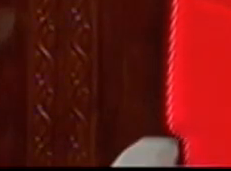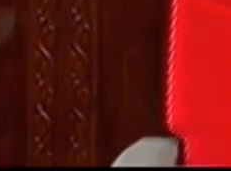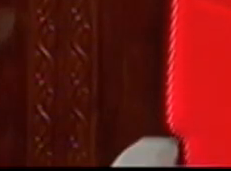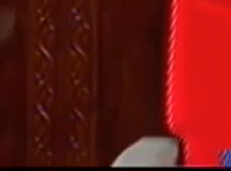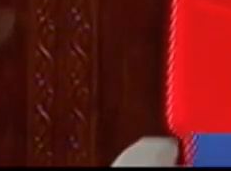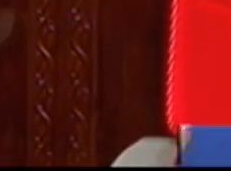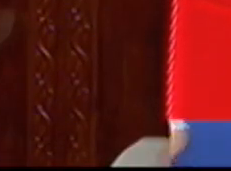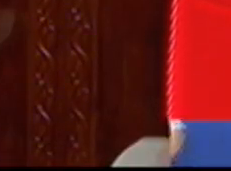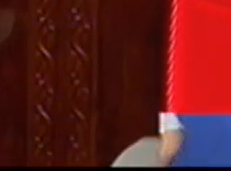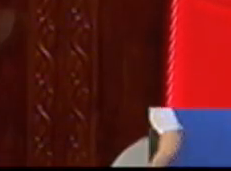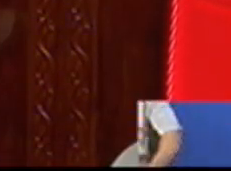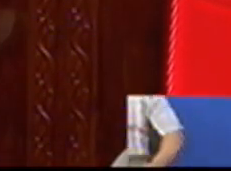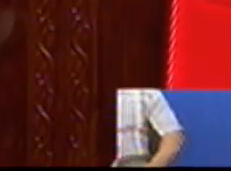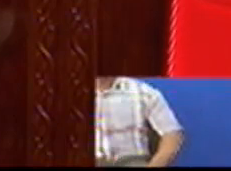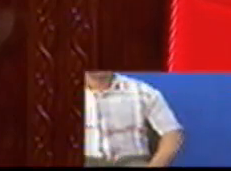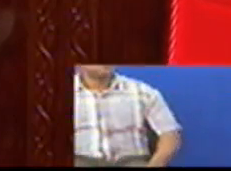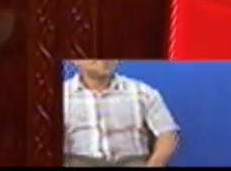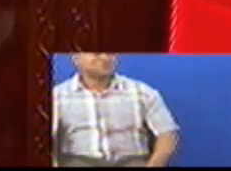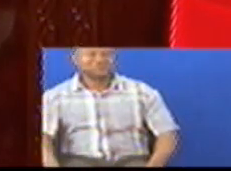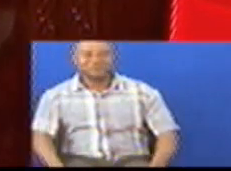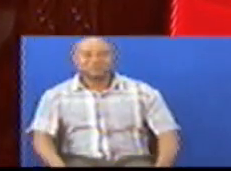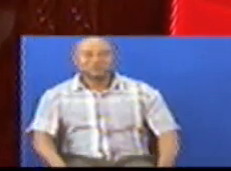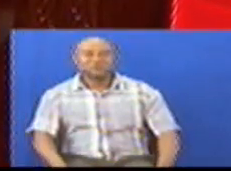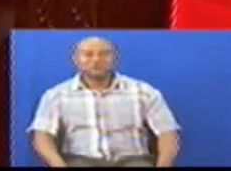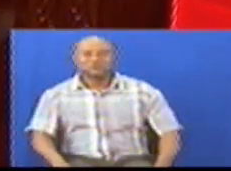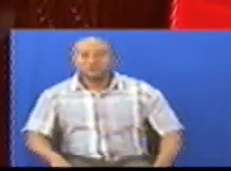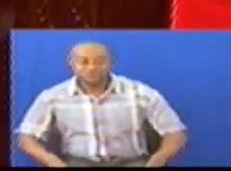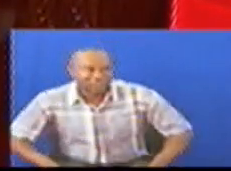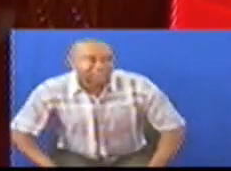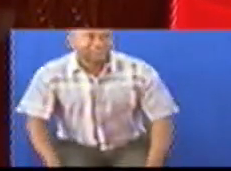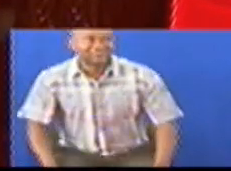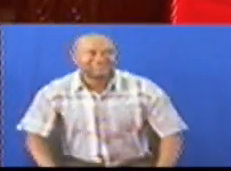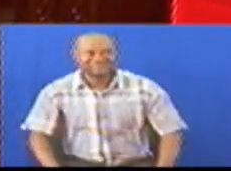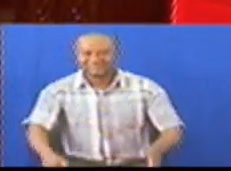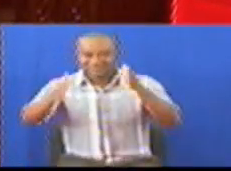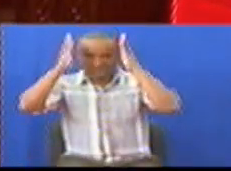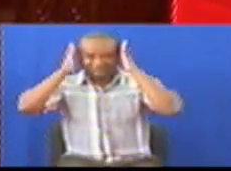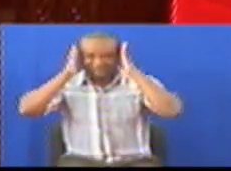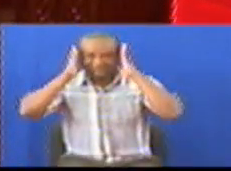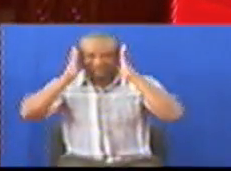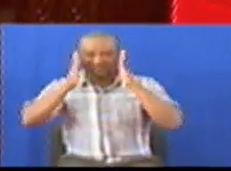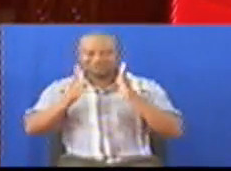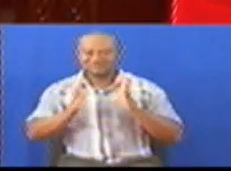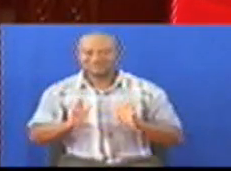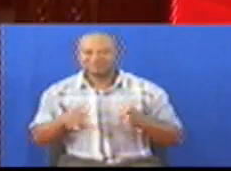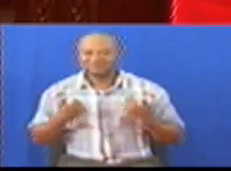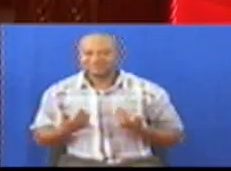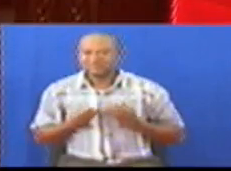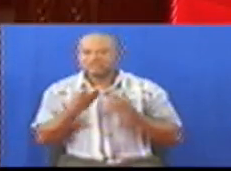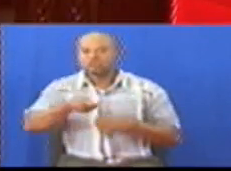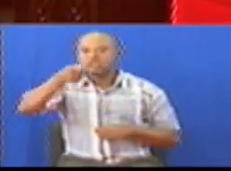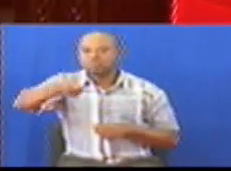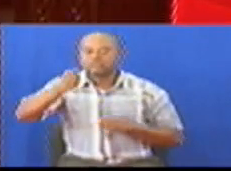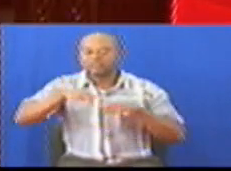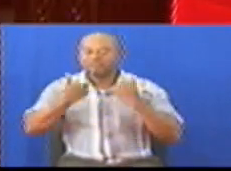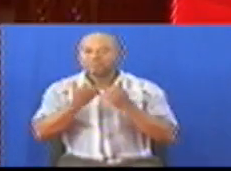fedha 2019-2020. Mheshimiwa Naibu Spika, kwa heshima kubwa nitoe pongezi kwa vyama vyote